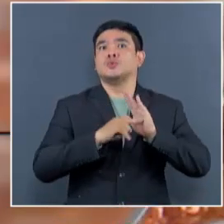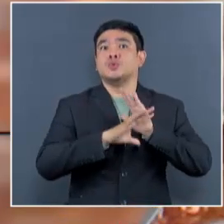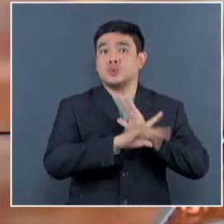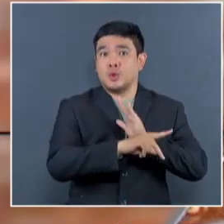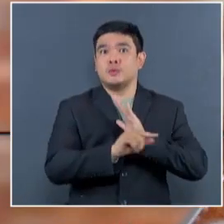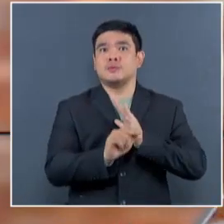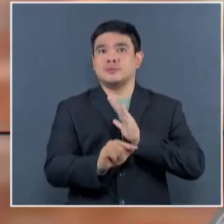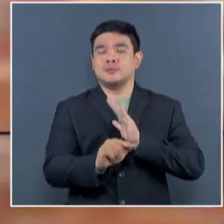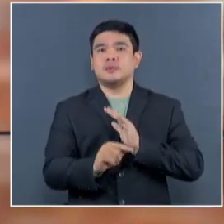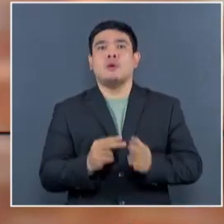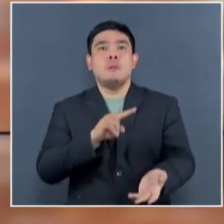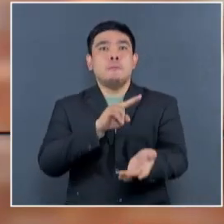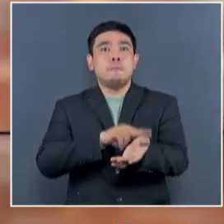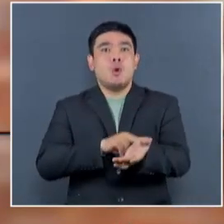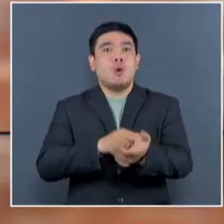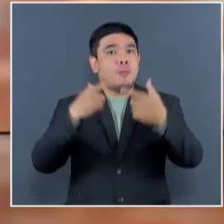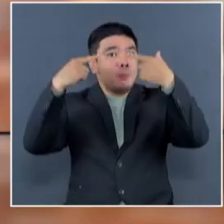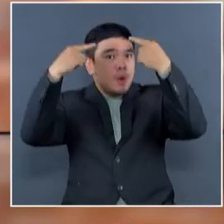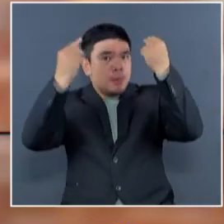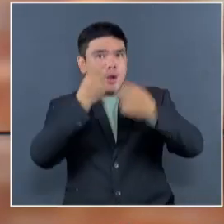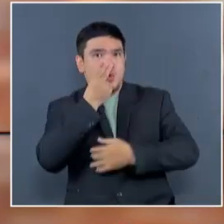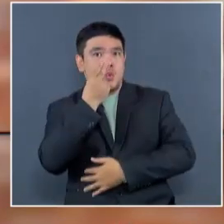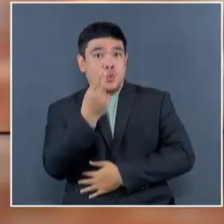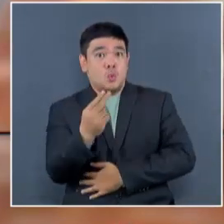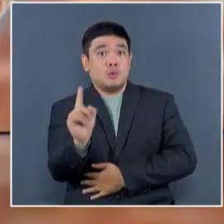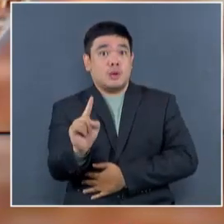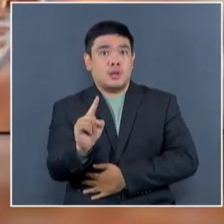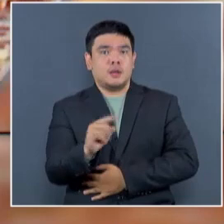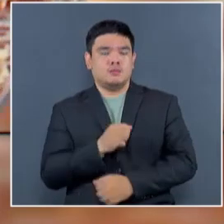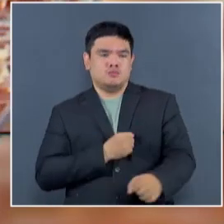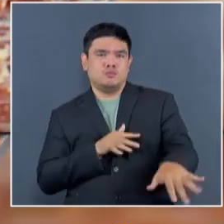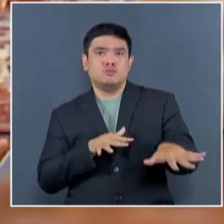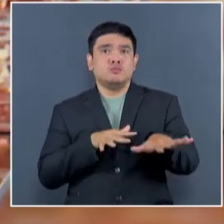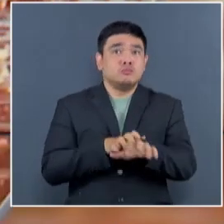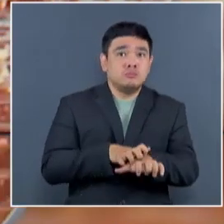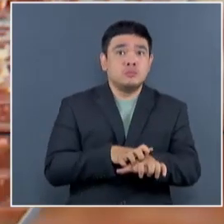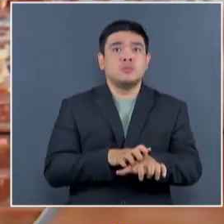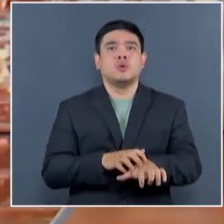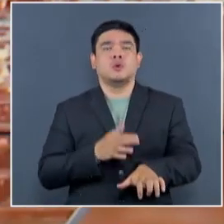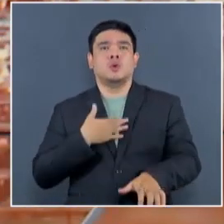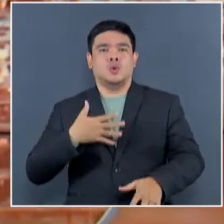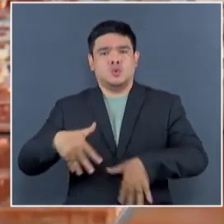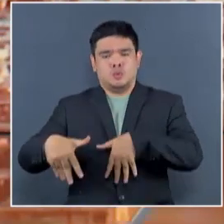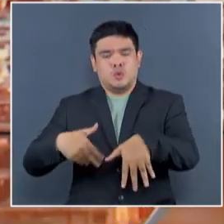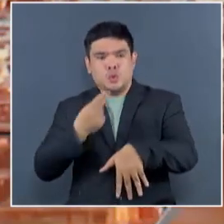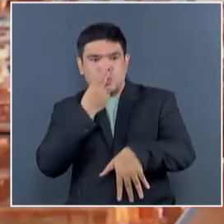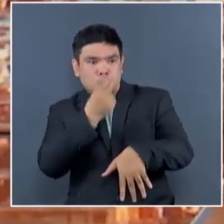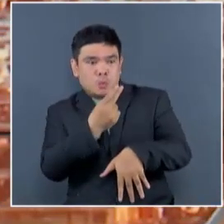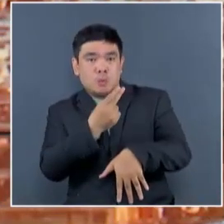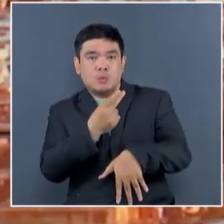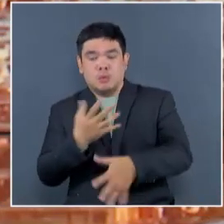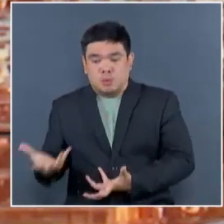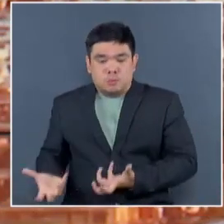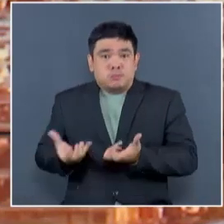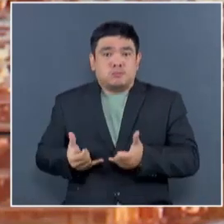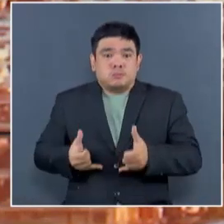ปรากฏว่าคุณหมอกับพยาบาลฮะเห็นฮะคุณผู้ชมฮะมีอุบัติเหตุเกิดขึ้นชาวบ้านชื่นชมเลยฮะเพราะคุณหมอกับพยาบาลแบะ